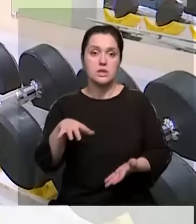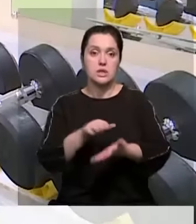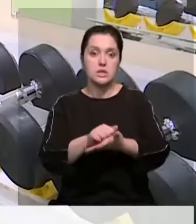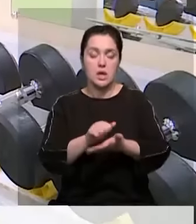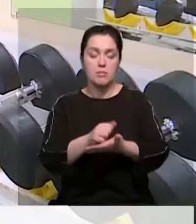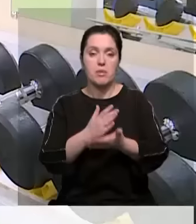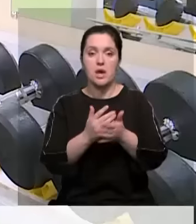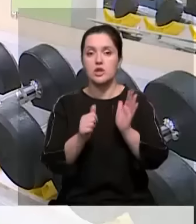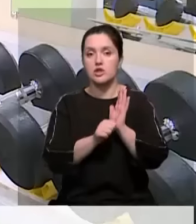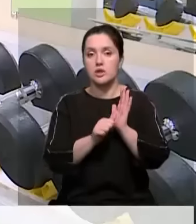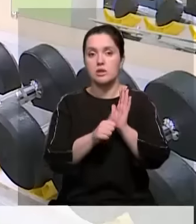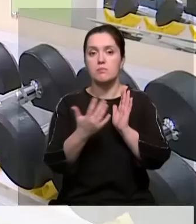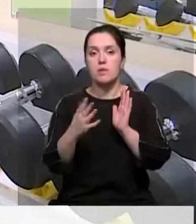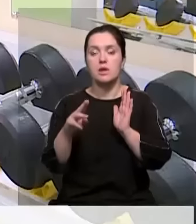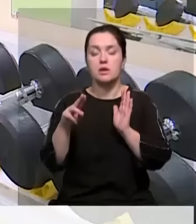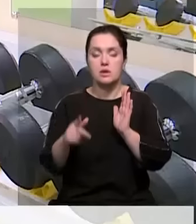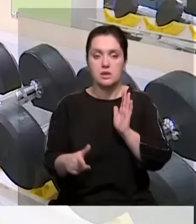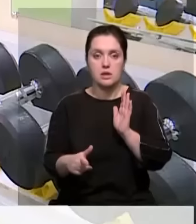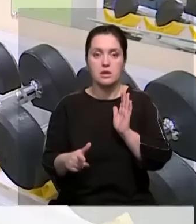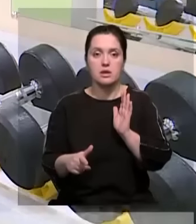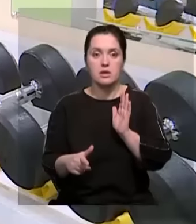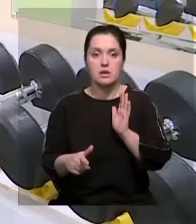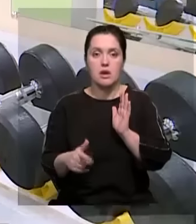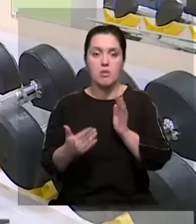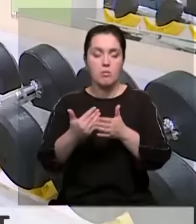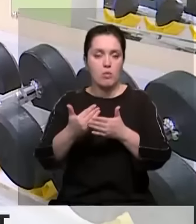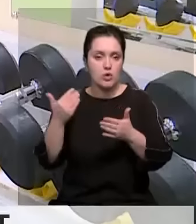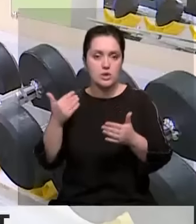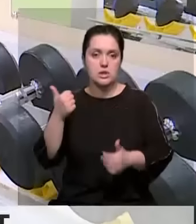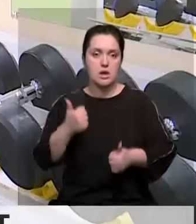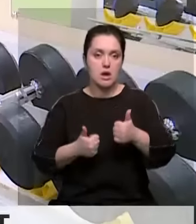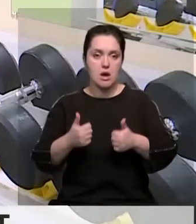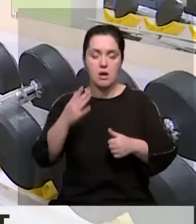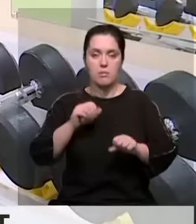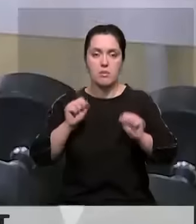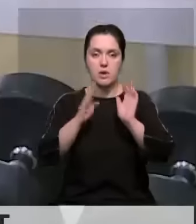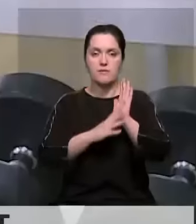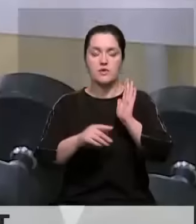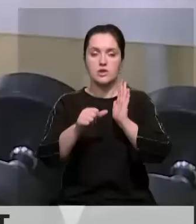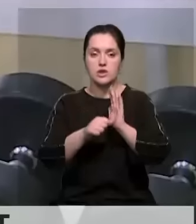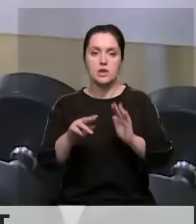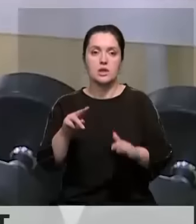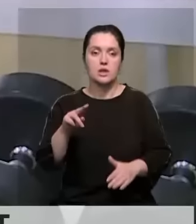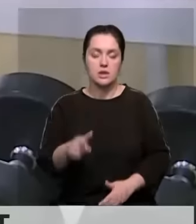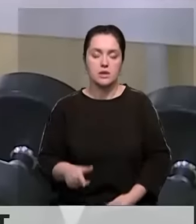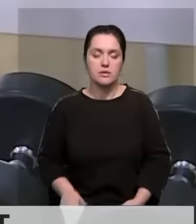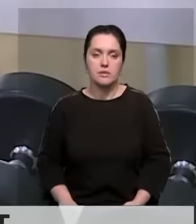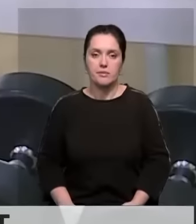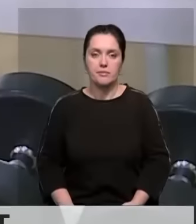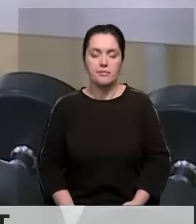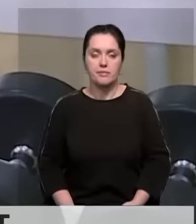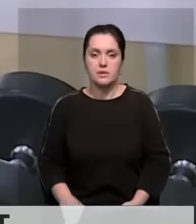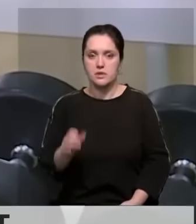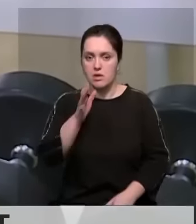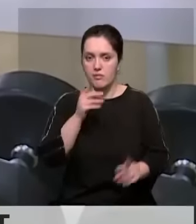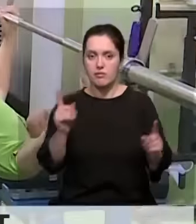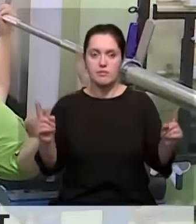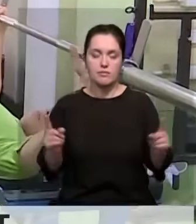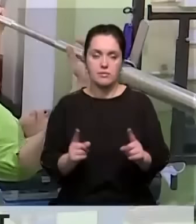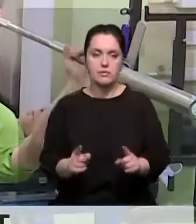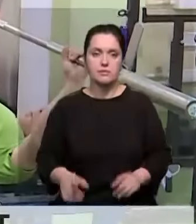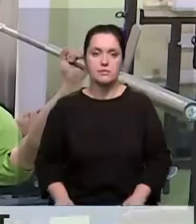поднимал 65. И на прошлых соревнованиях поднял 96 килограммов. Думаю, хорошо за такой короткий промежуток